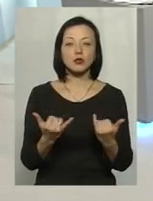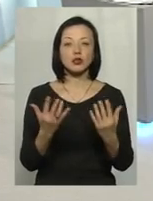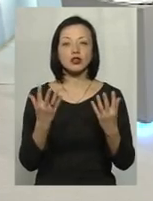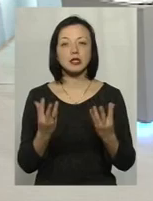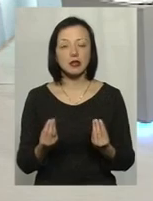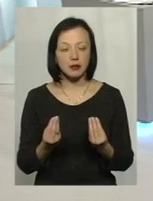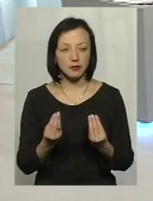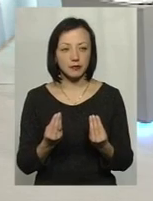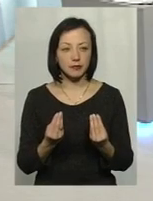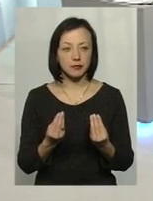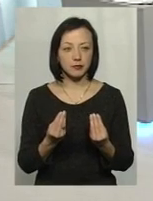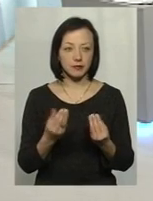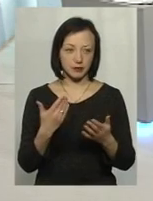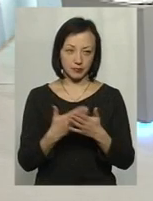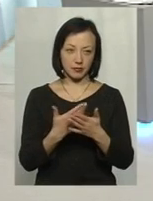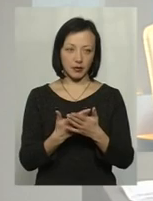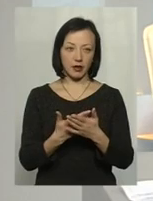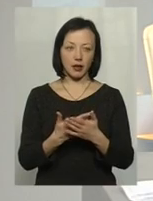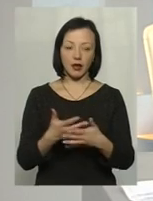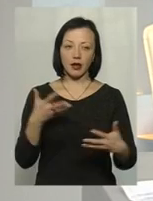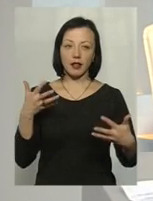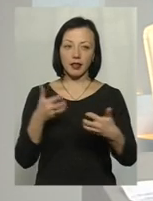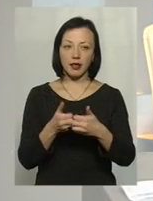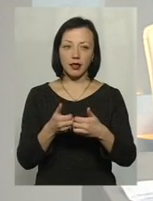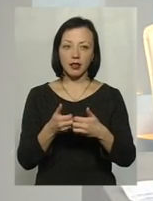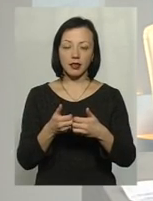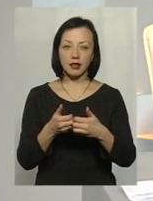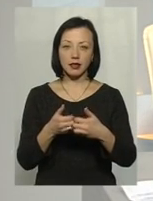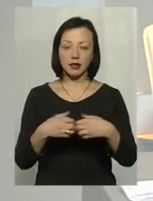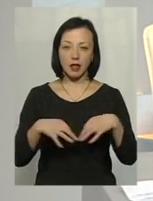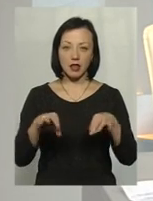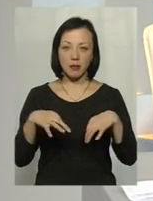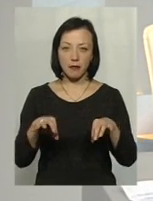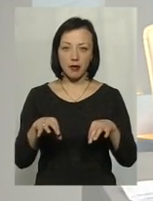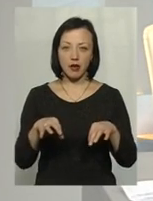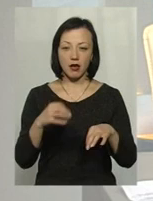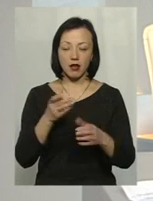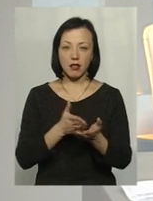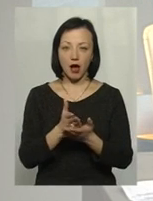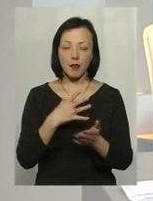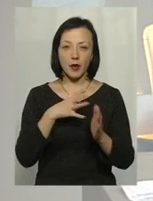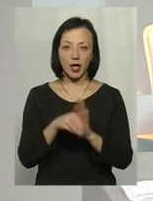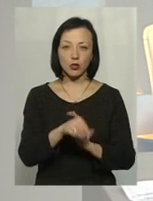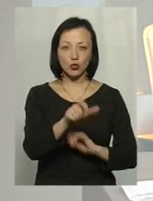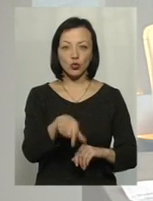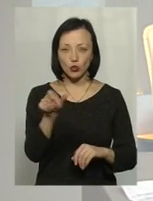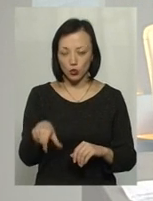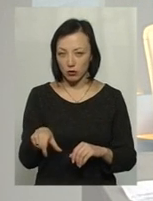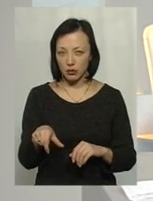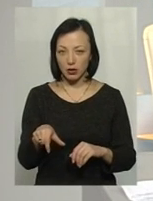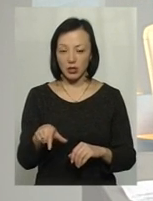день ДТП – це ще один напрямок, де гинуть люди, причому